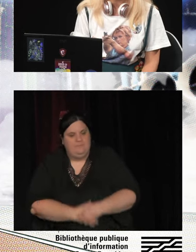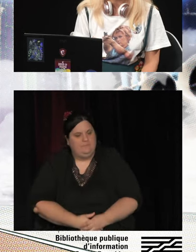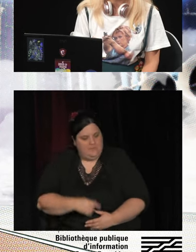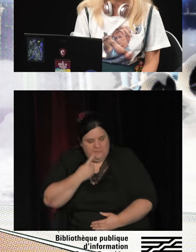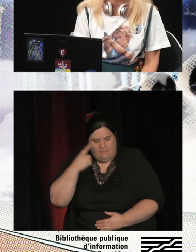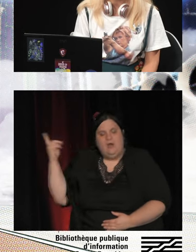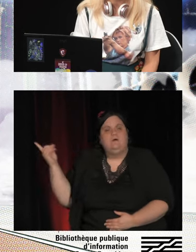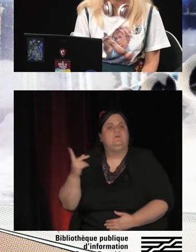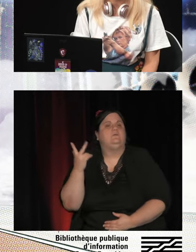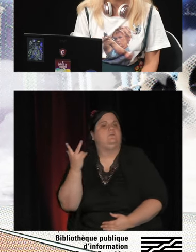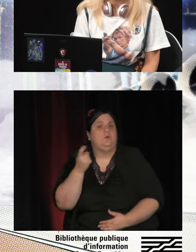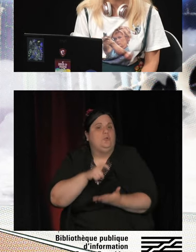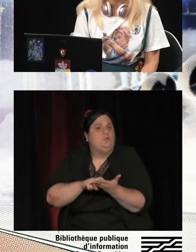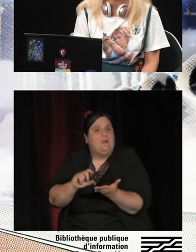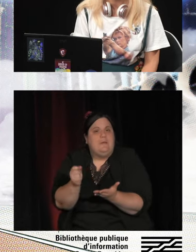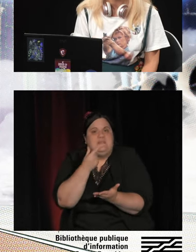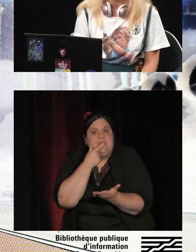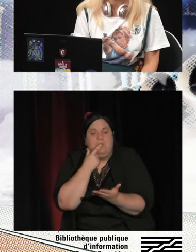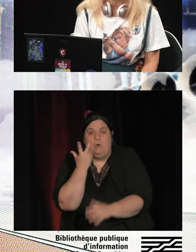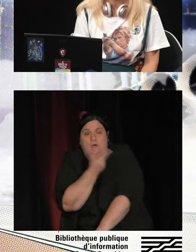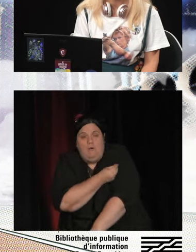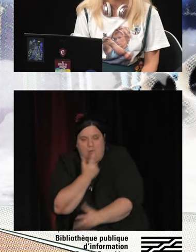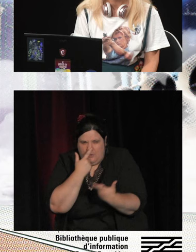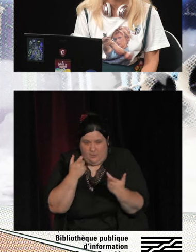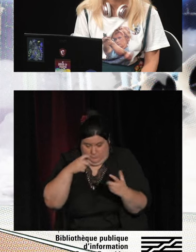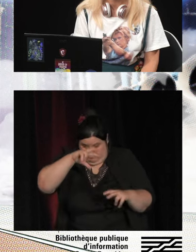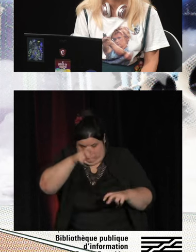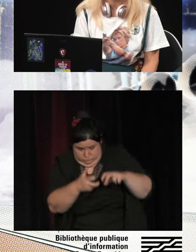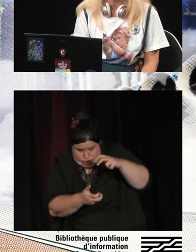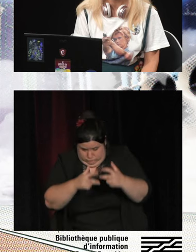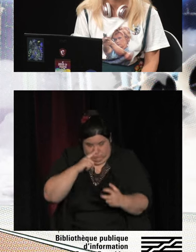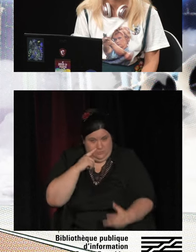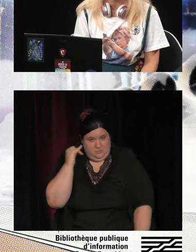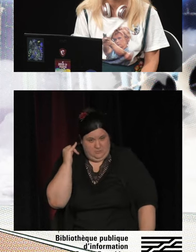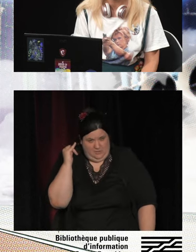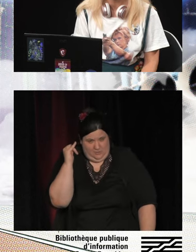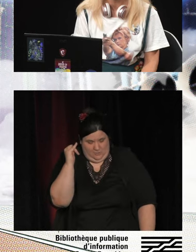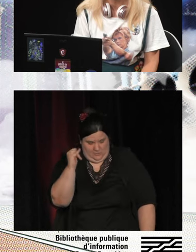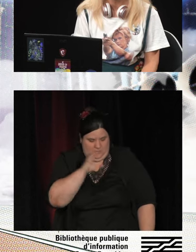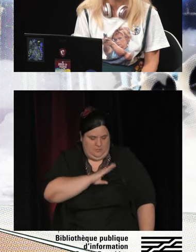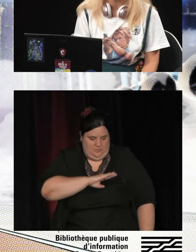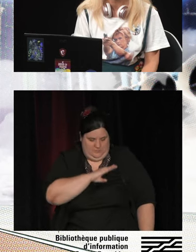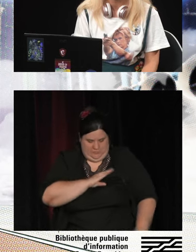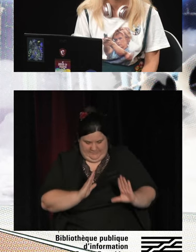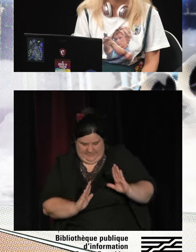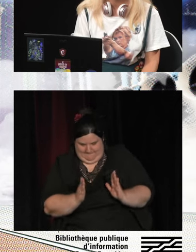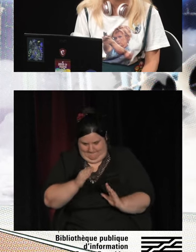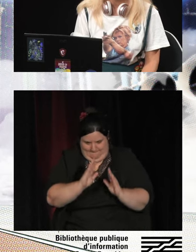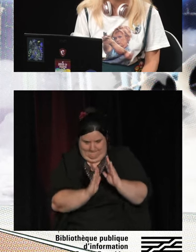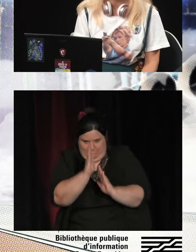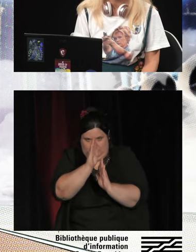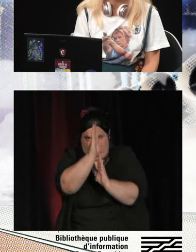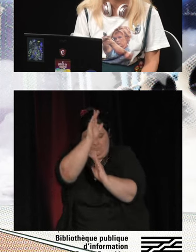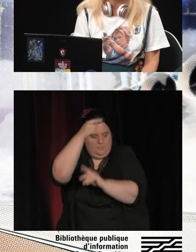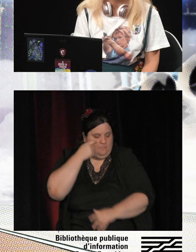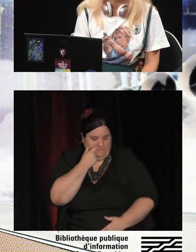tomber les médicaments comme ça prend des plombes de les faire tomber. Là, j'essaie de faire une construction pour pouvoir. Voilà.